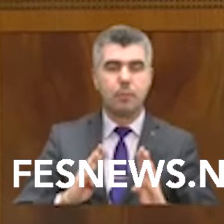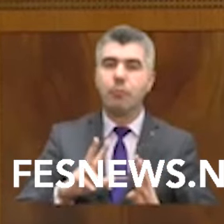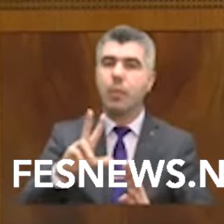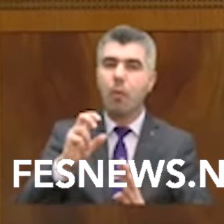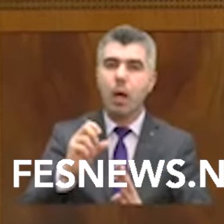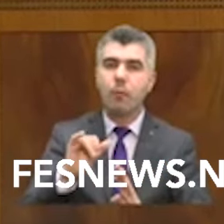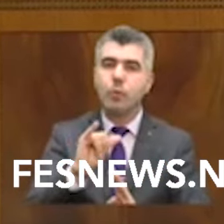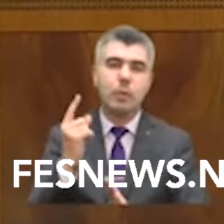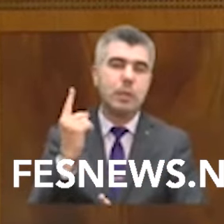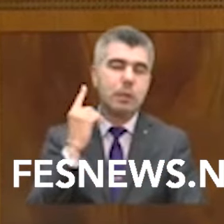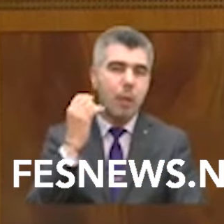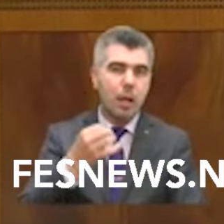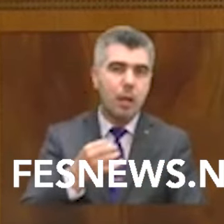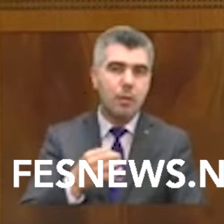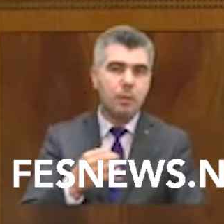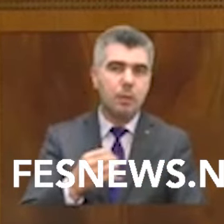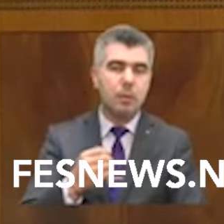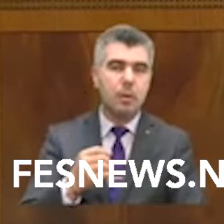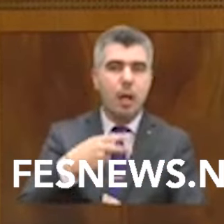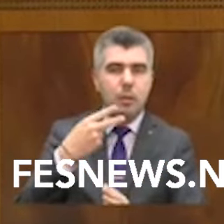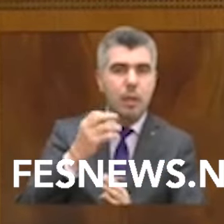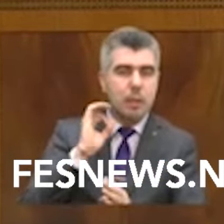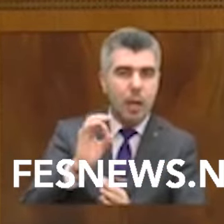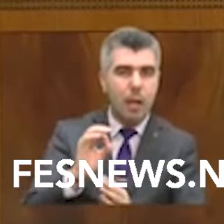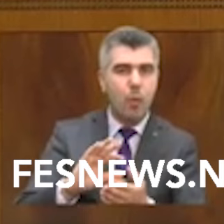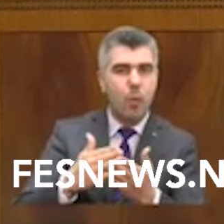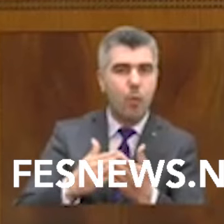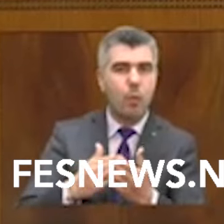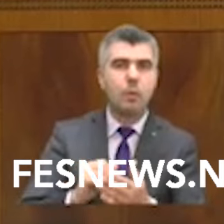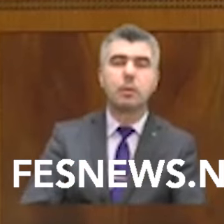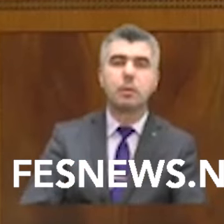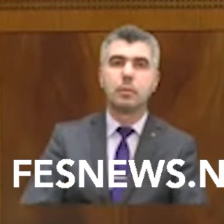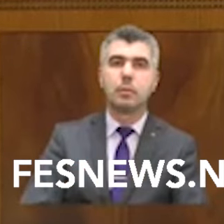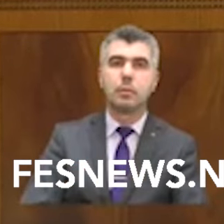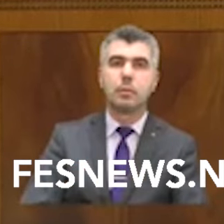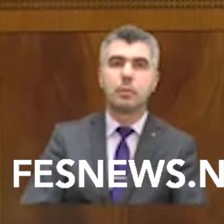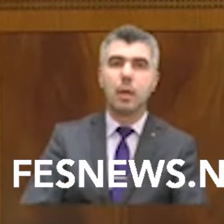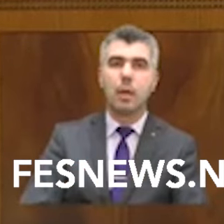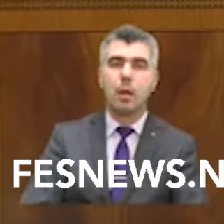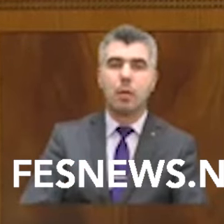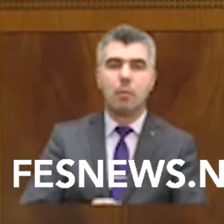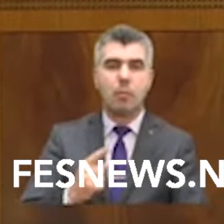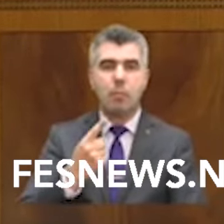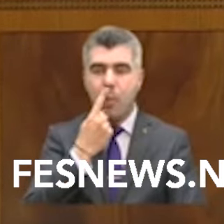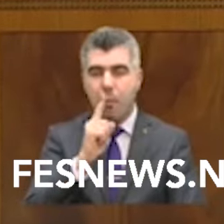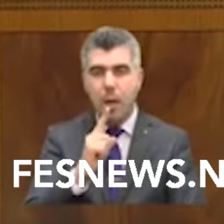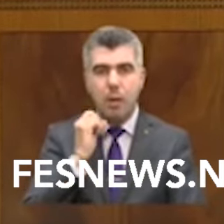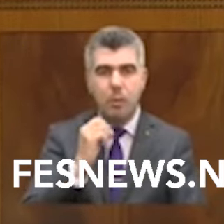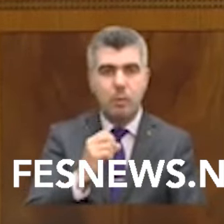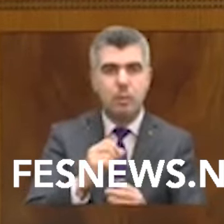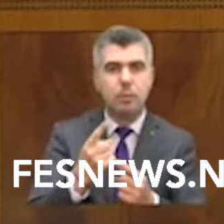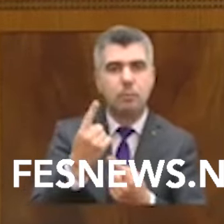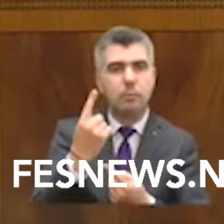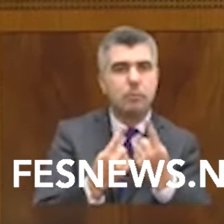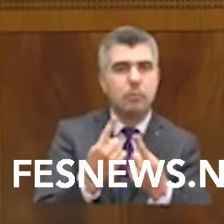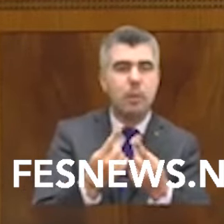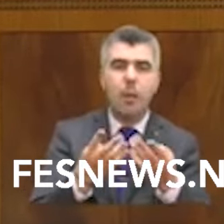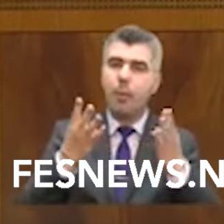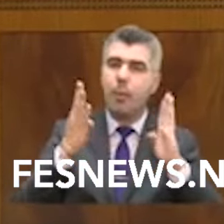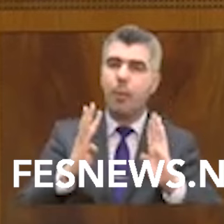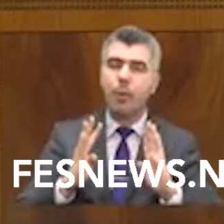غنسمع، عارف الكلام اللي غنسمع هنا ونعرف الكلام اللي غادي يسمع هنا، واللي ما عجبتنيش كتدخل من هنا وكتخرج من هنا، وكونوا